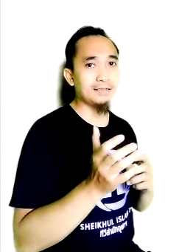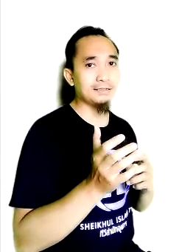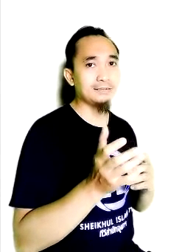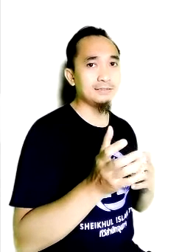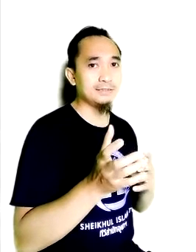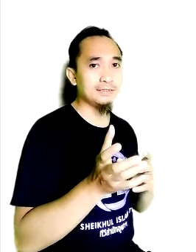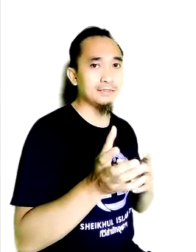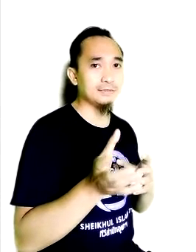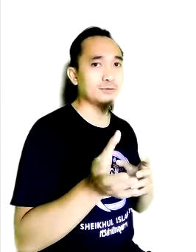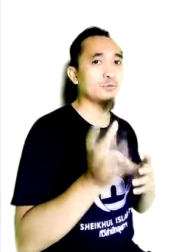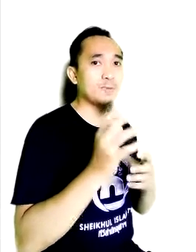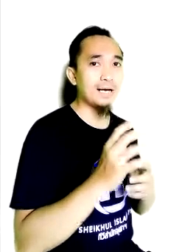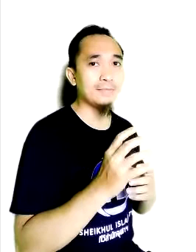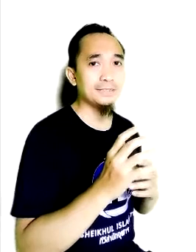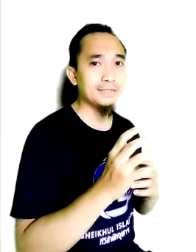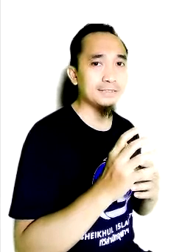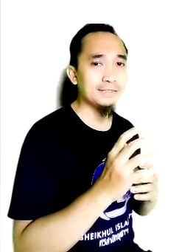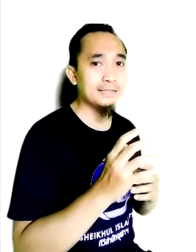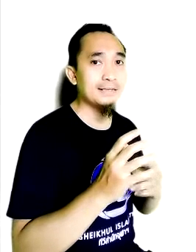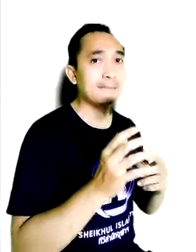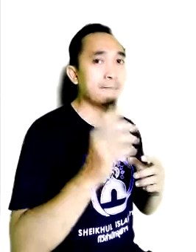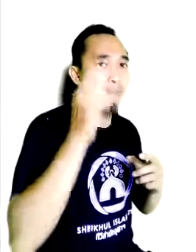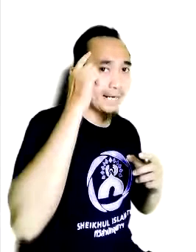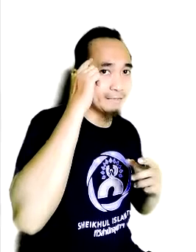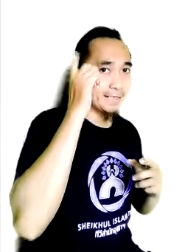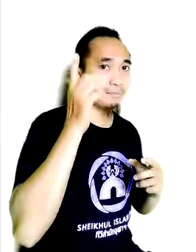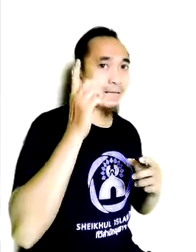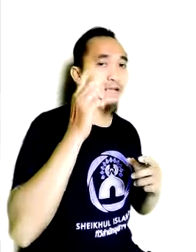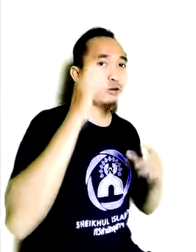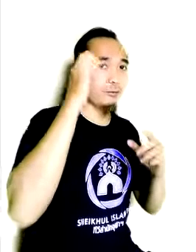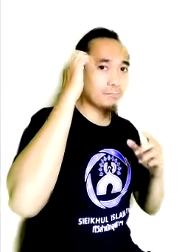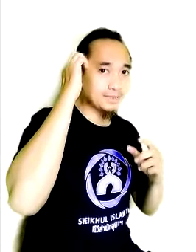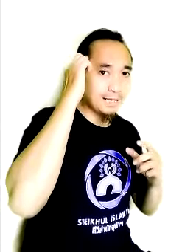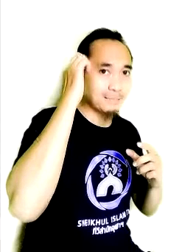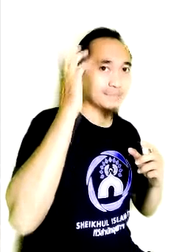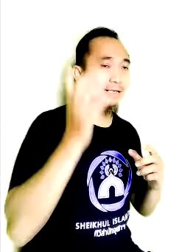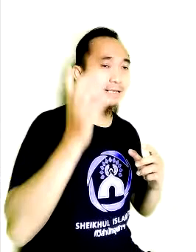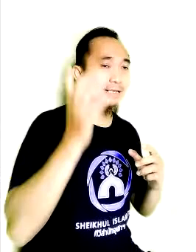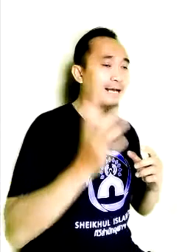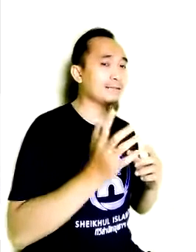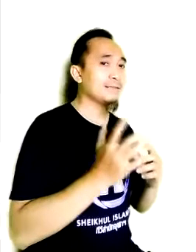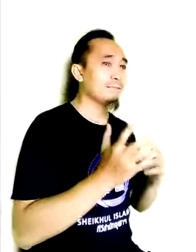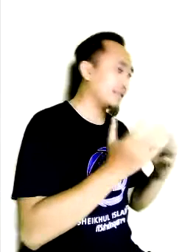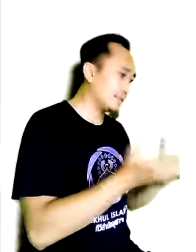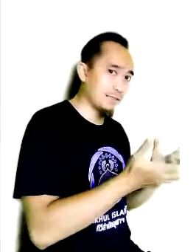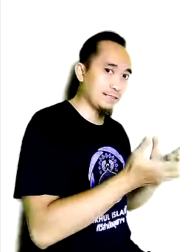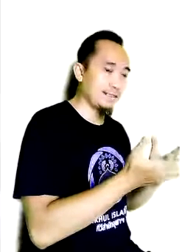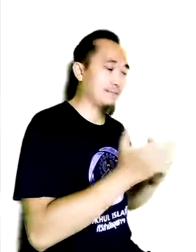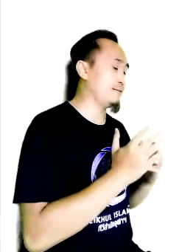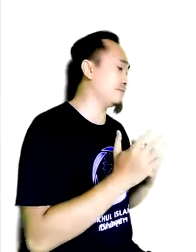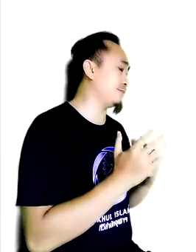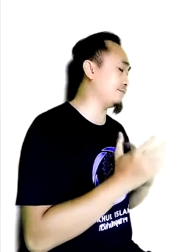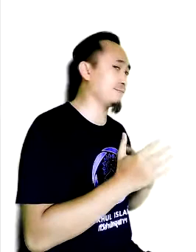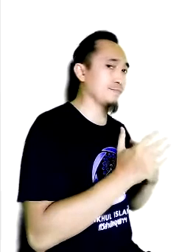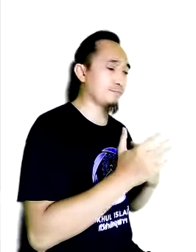ketika diubah menjadi mind map atau peta pikiran menjadi seperti